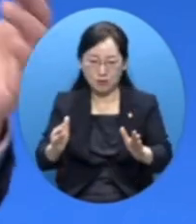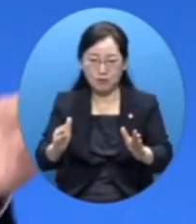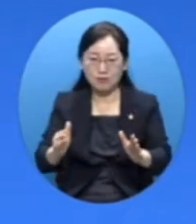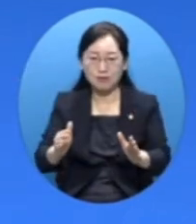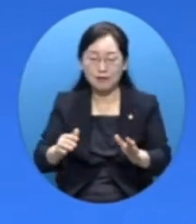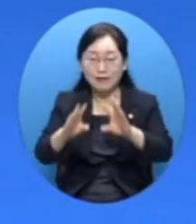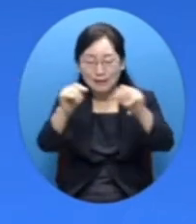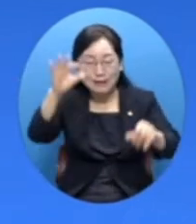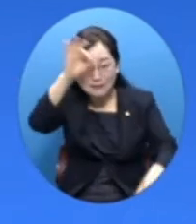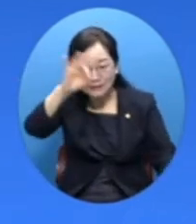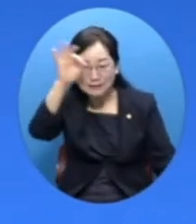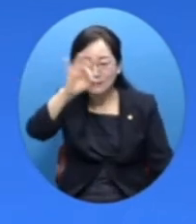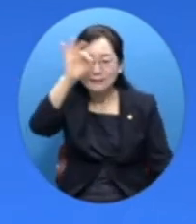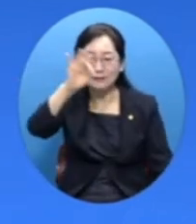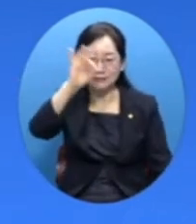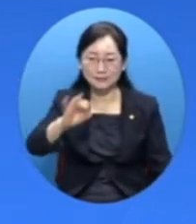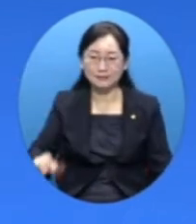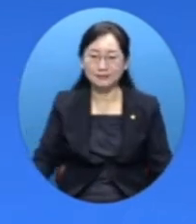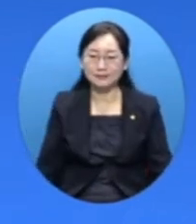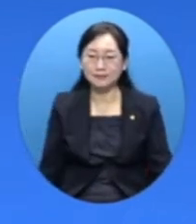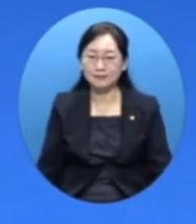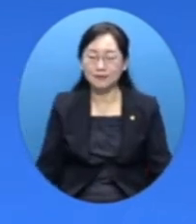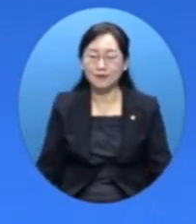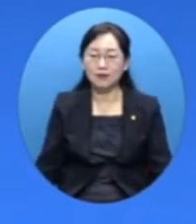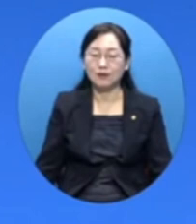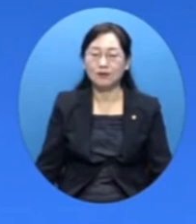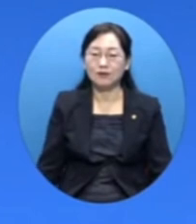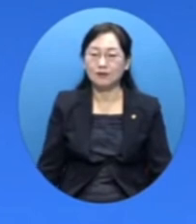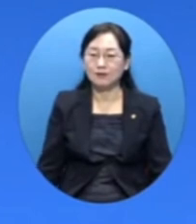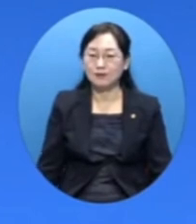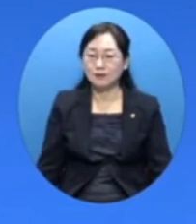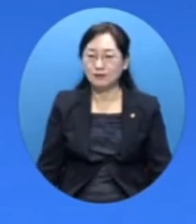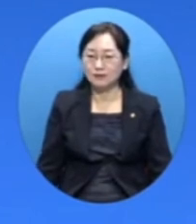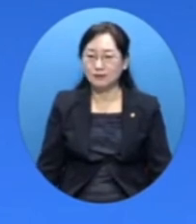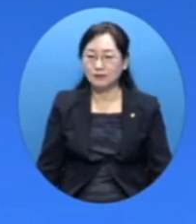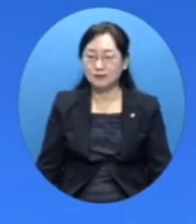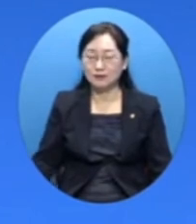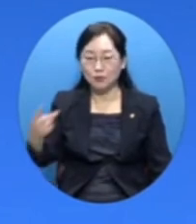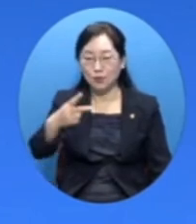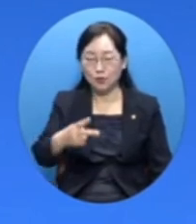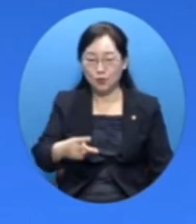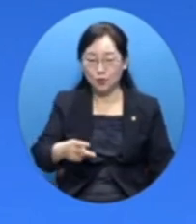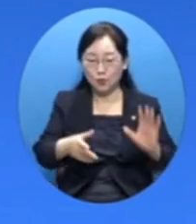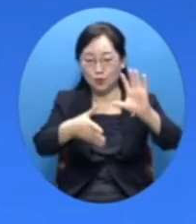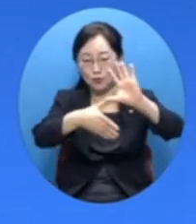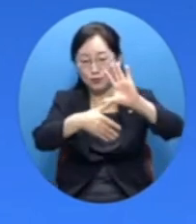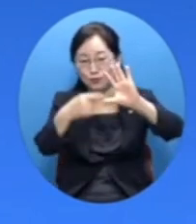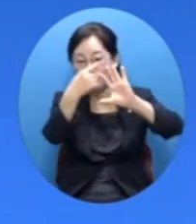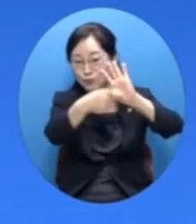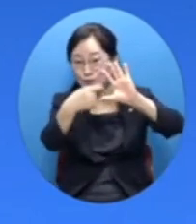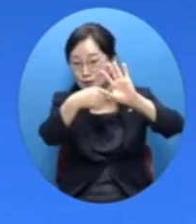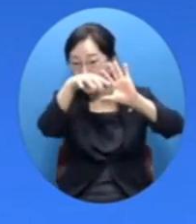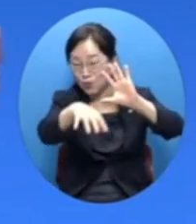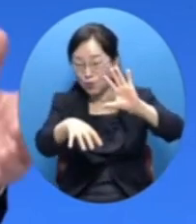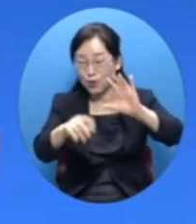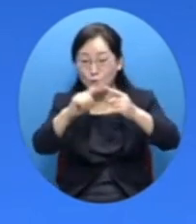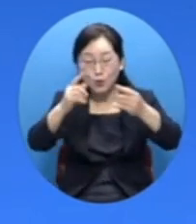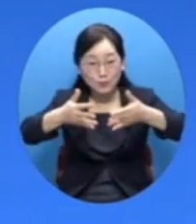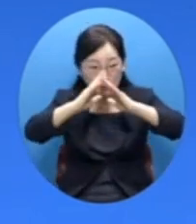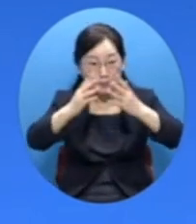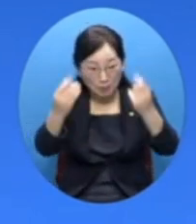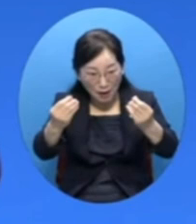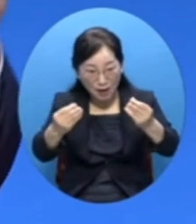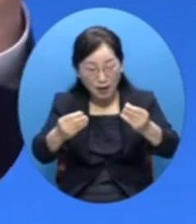그 땅을 찾았습니다 그리고 북미지역에 교일 지원 한인교회를